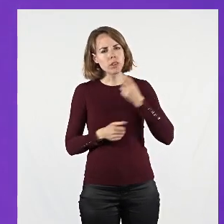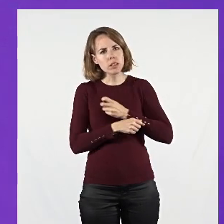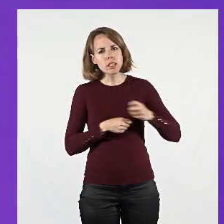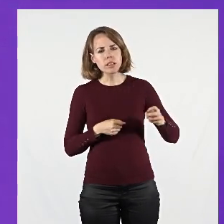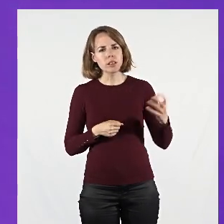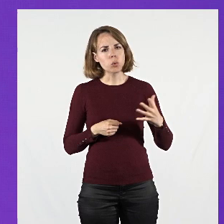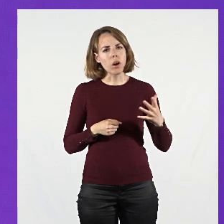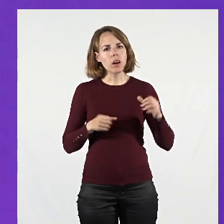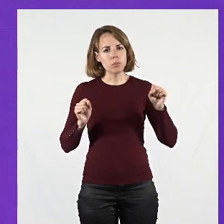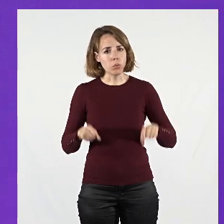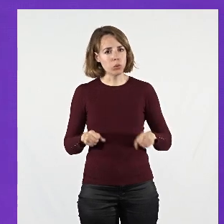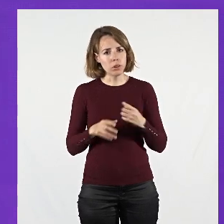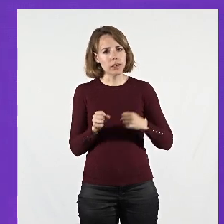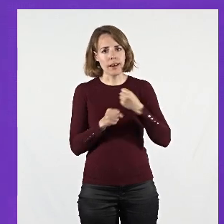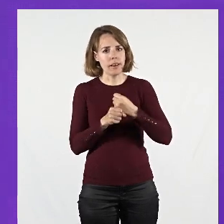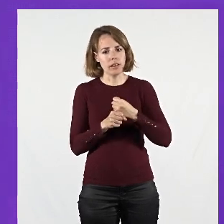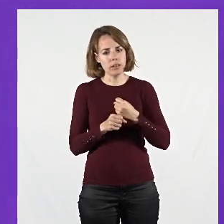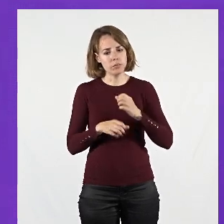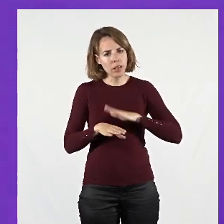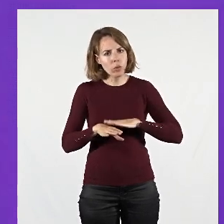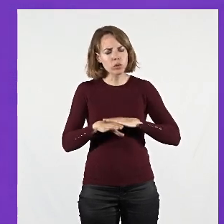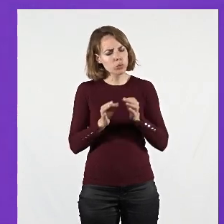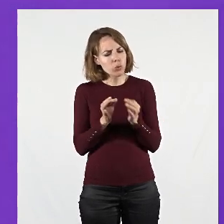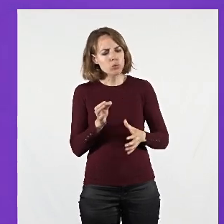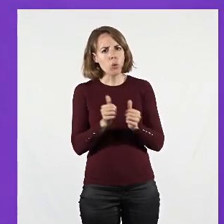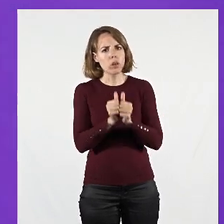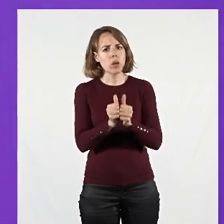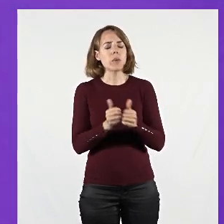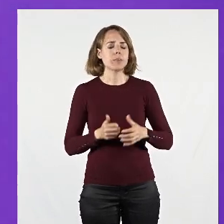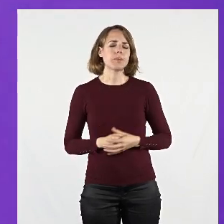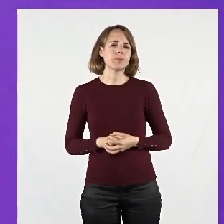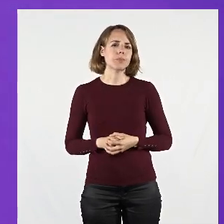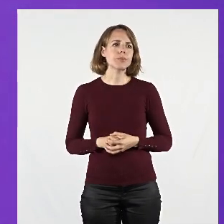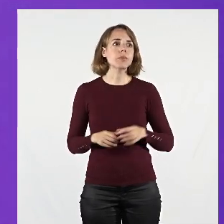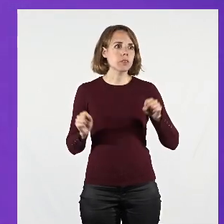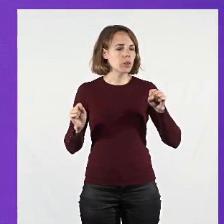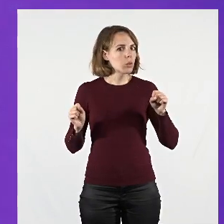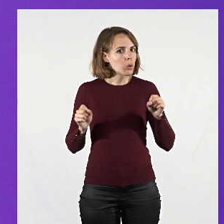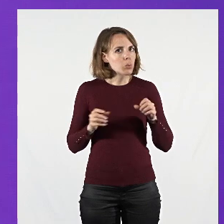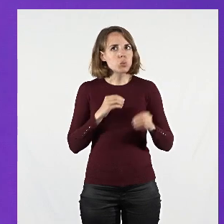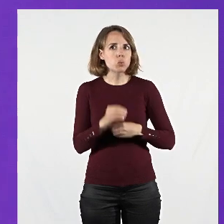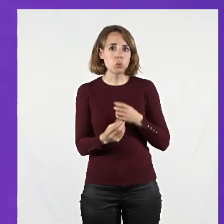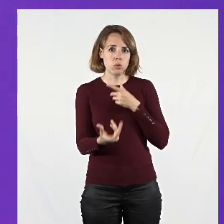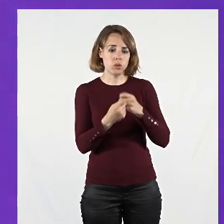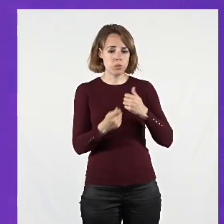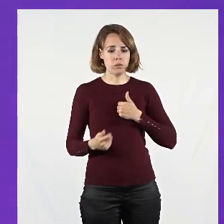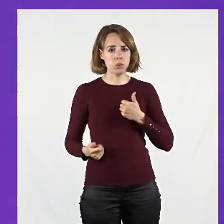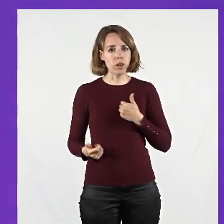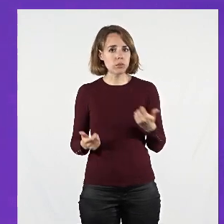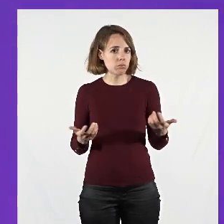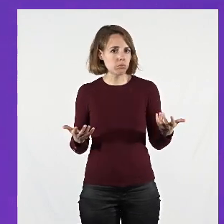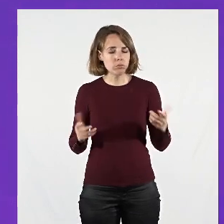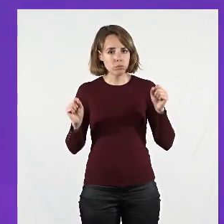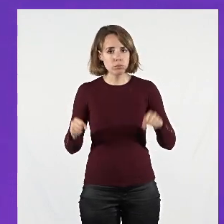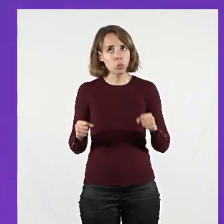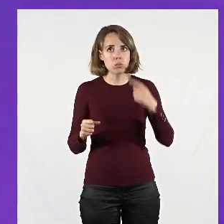solutions de prévention. Et il est possible d'aller plus loin et d'évoquer aussi des solutions plus individuelles qui concernent la qualité de vie au travail. Mais attention,